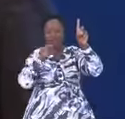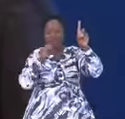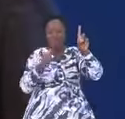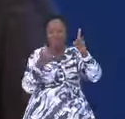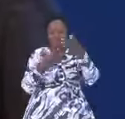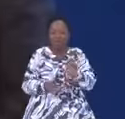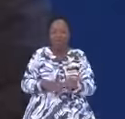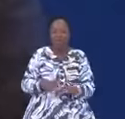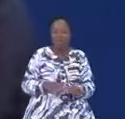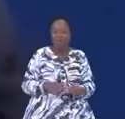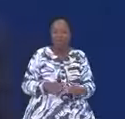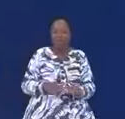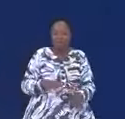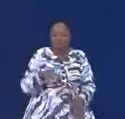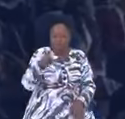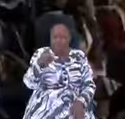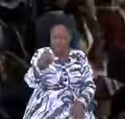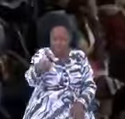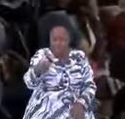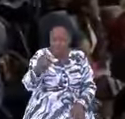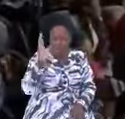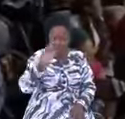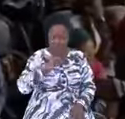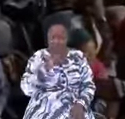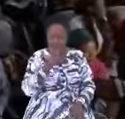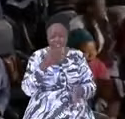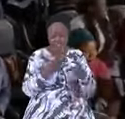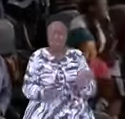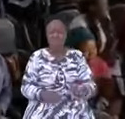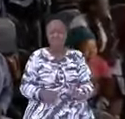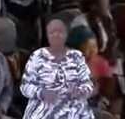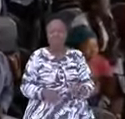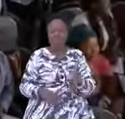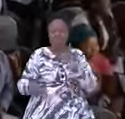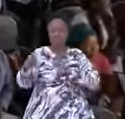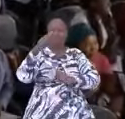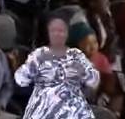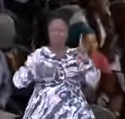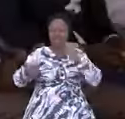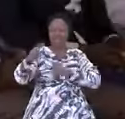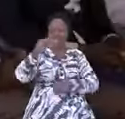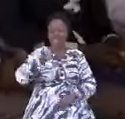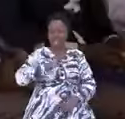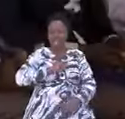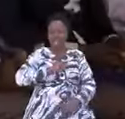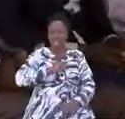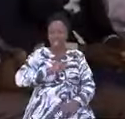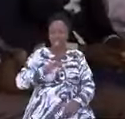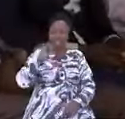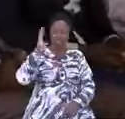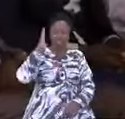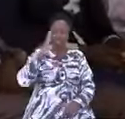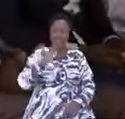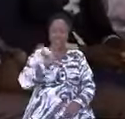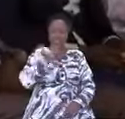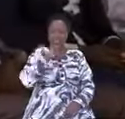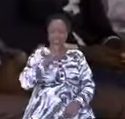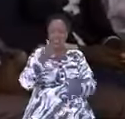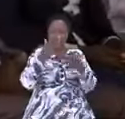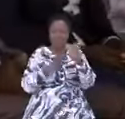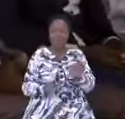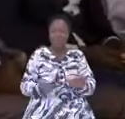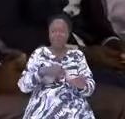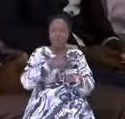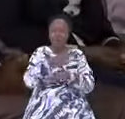périr je ne vais pas périr tout ce qu'il faut c'est de regarder à